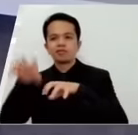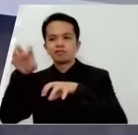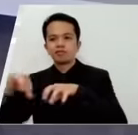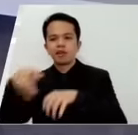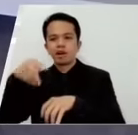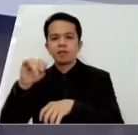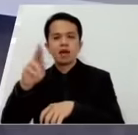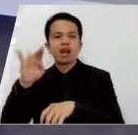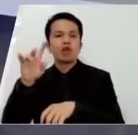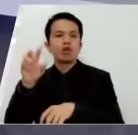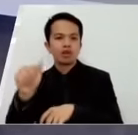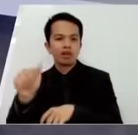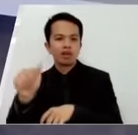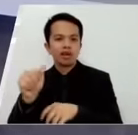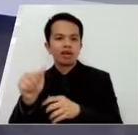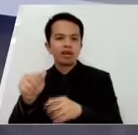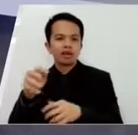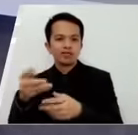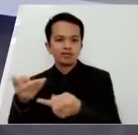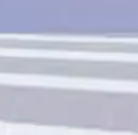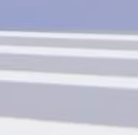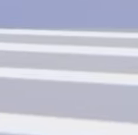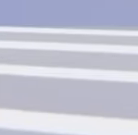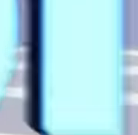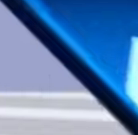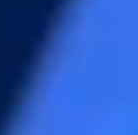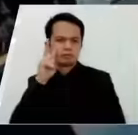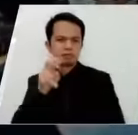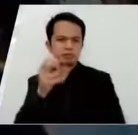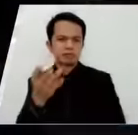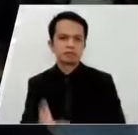Compound. Saksi si Marisol Abdurrahman.